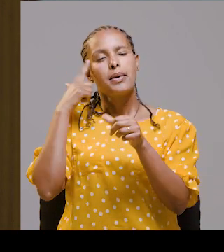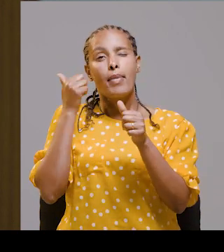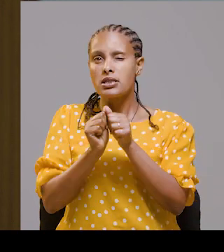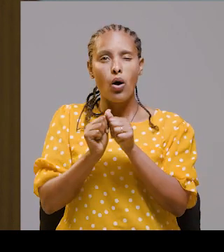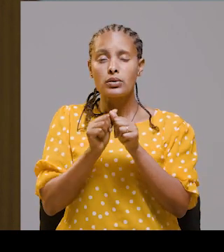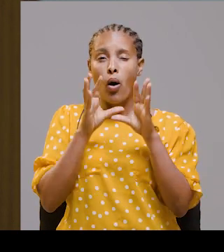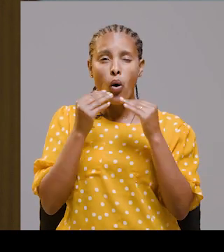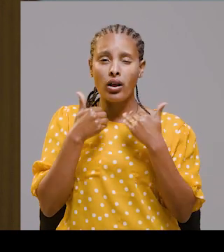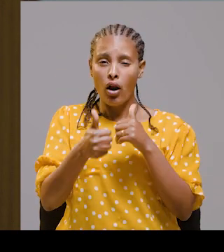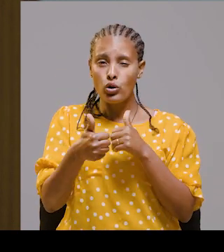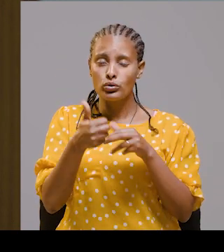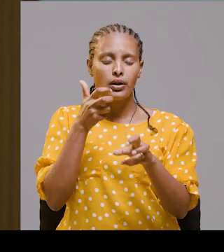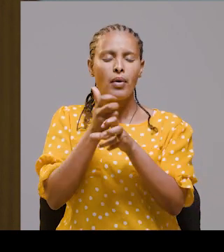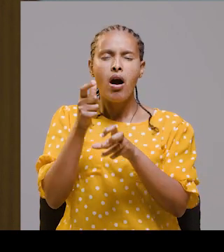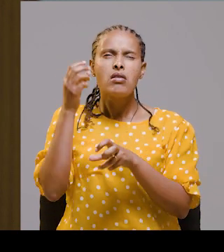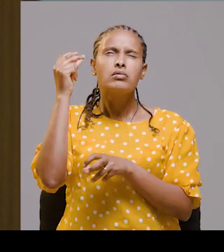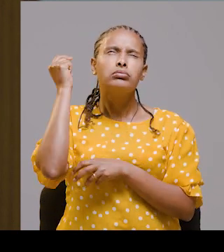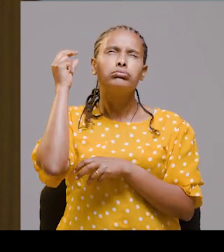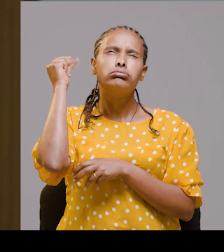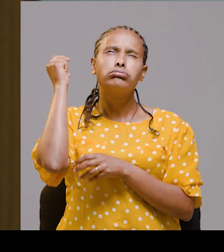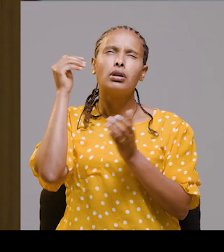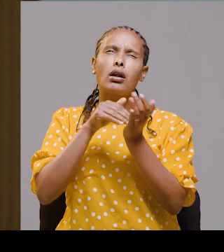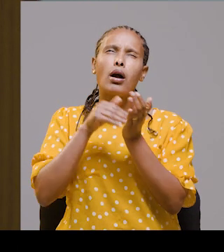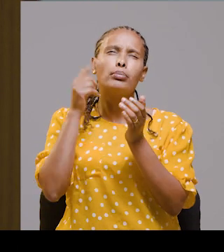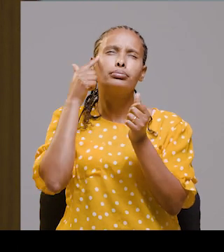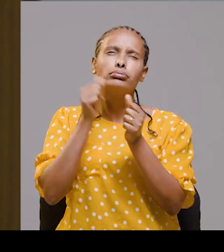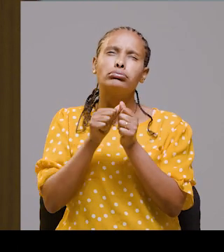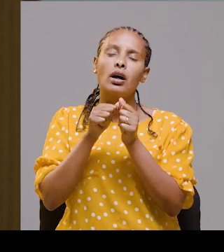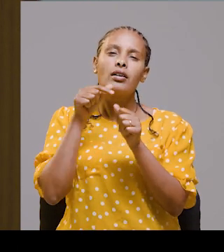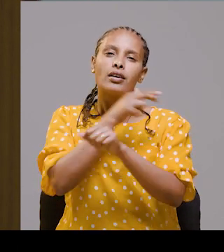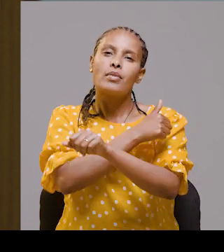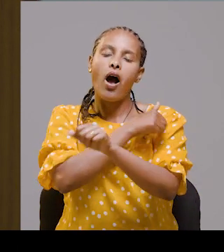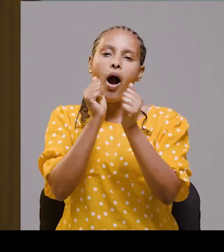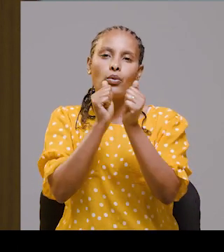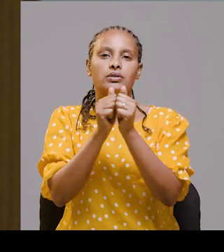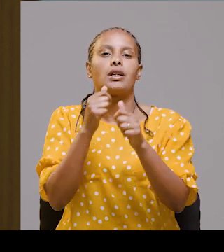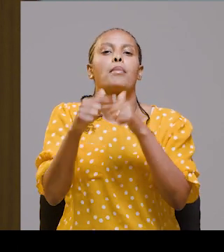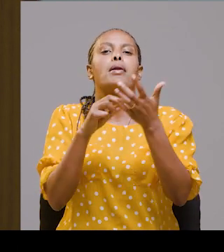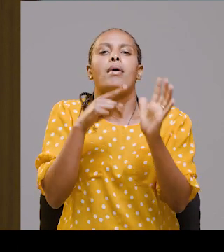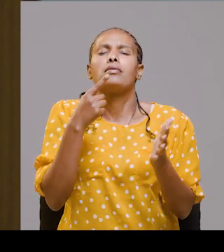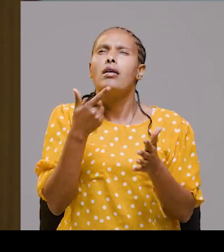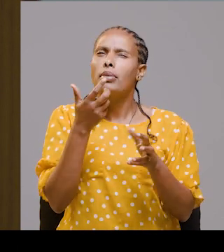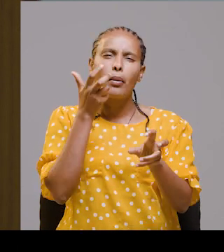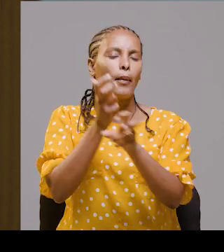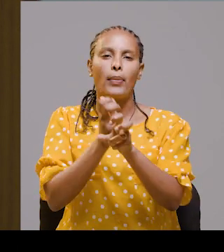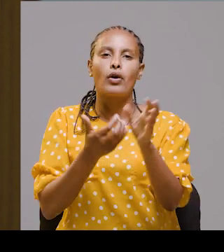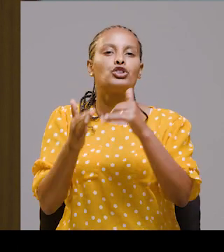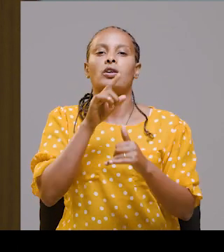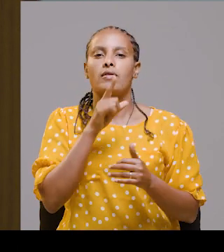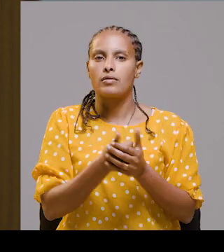አስታውሶ ማውራት፣ ያንን ጊዜ እየደጋገሙ ማንሳት፣ ህክምናው ከዛ ጋር አብሮ ስለሚሄድ ማለት ነው አስቸጋሪ ነው